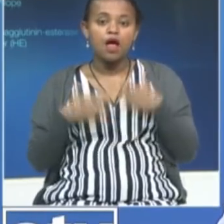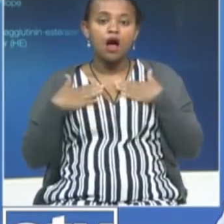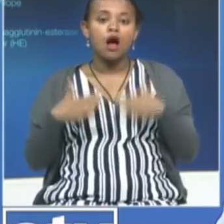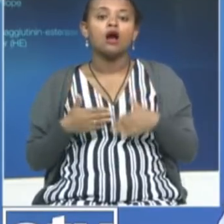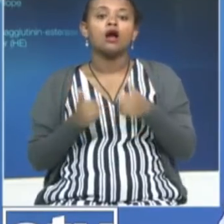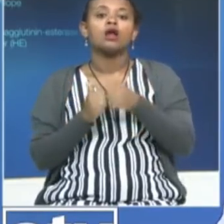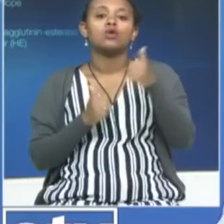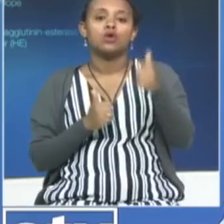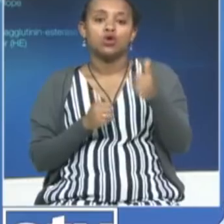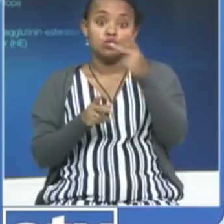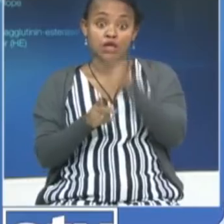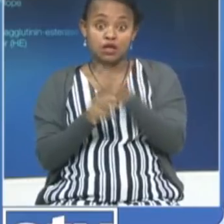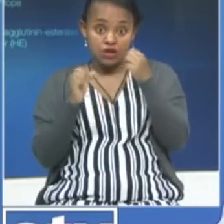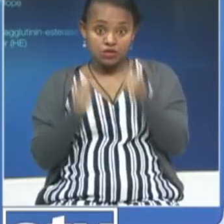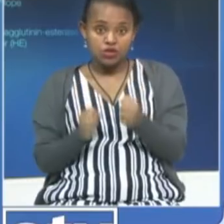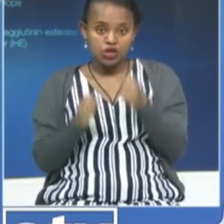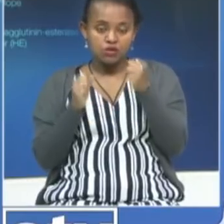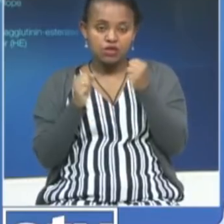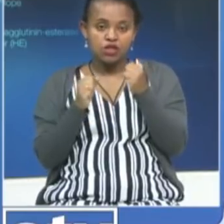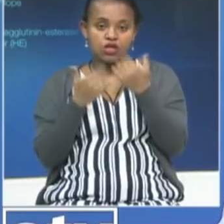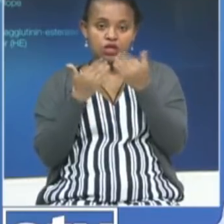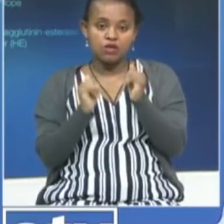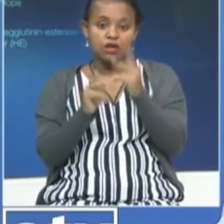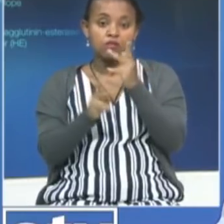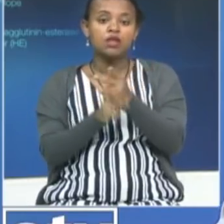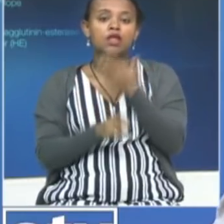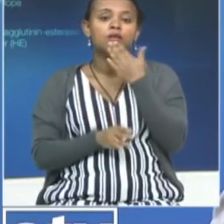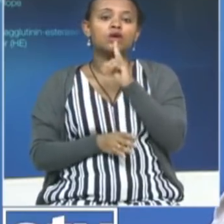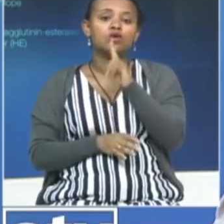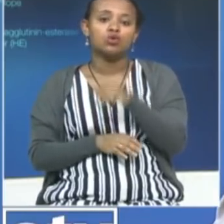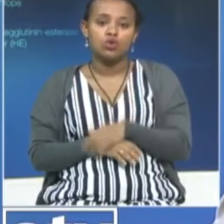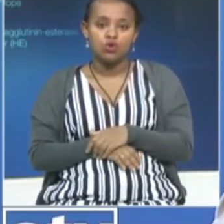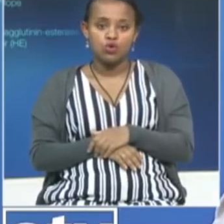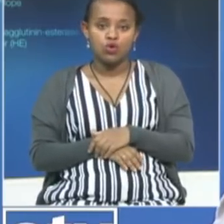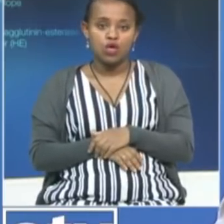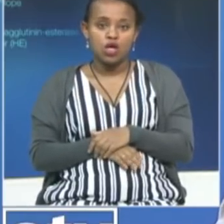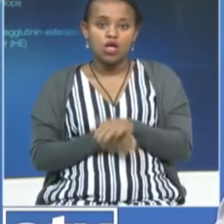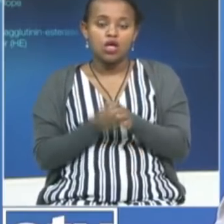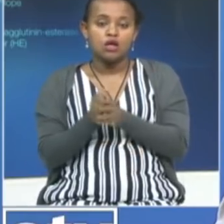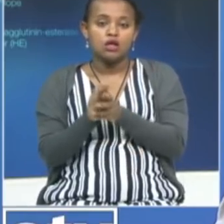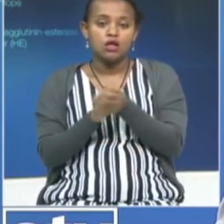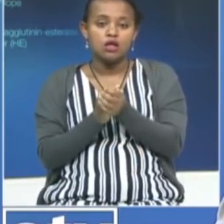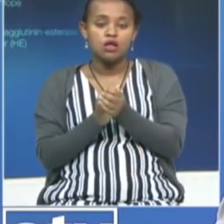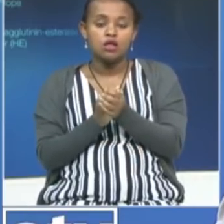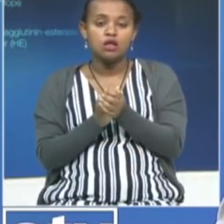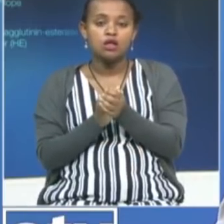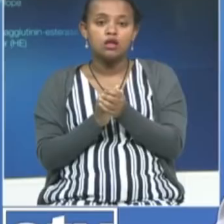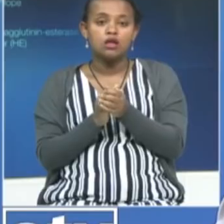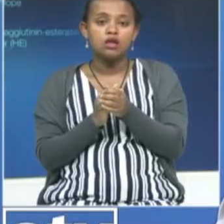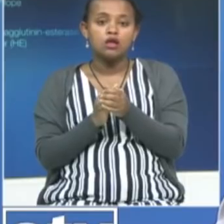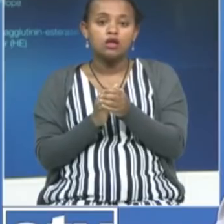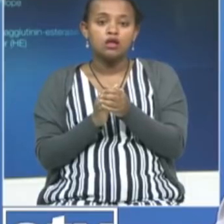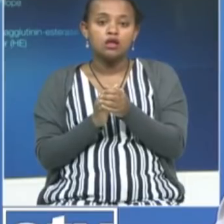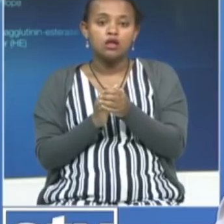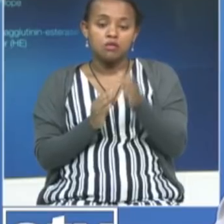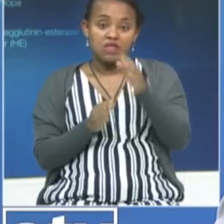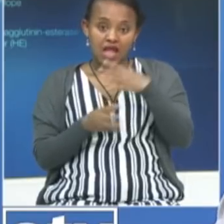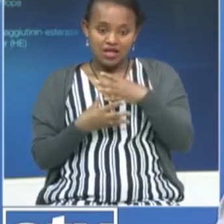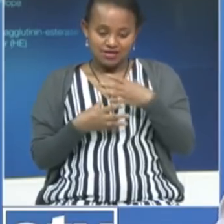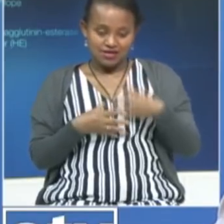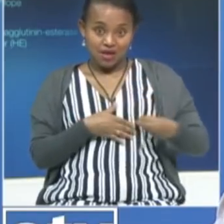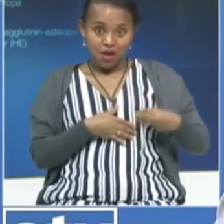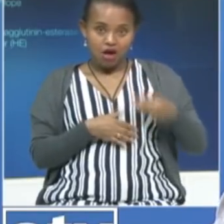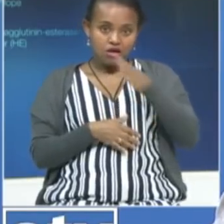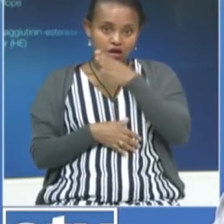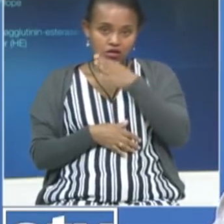የአካላዊ ርቀቱን መጠበቅ ቢቻል በተቻለ መጠን ቢጠበቅ ጥሩ ነው። ግን የምታጠባ እናት መቼም ማጥባት ስላለባት